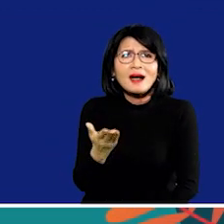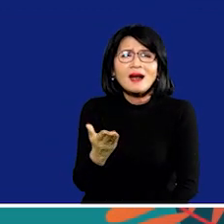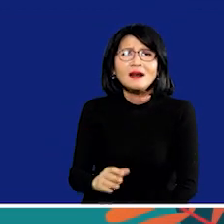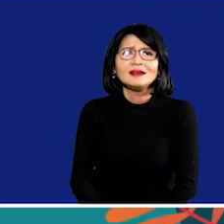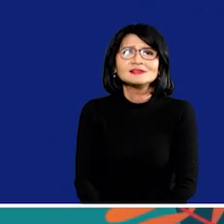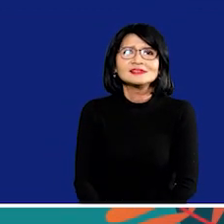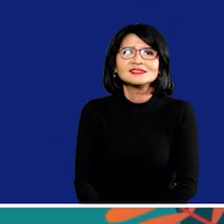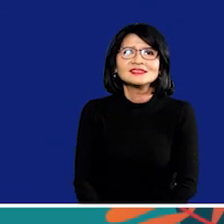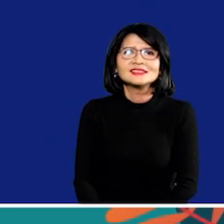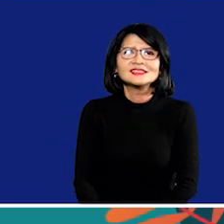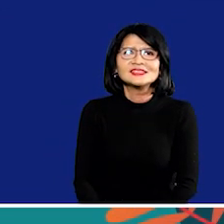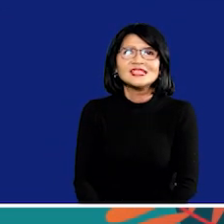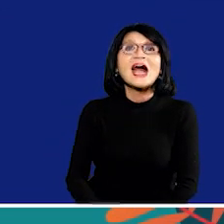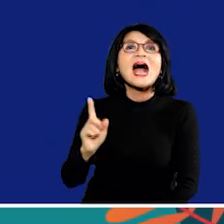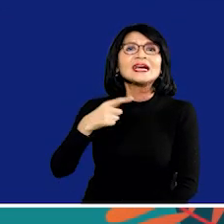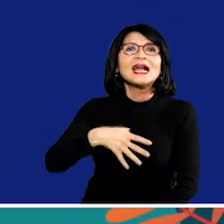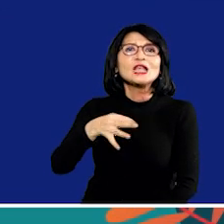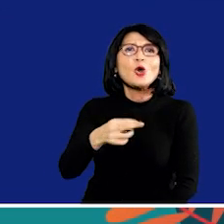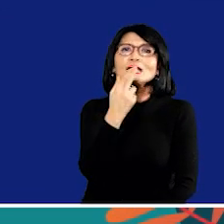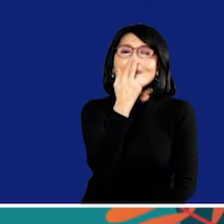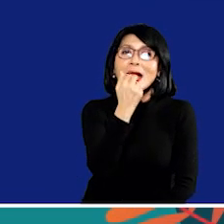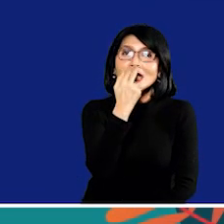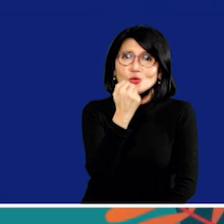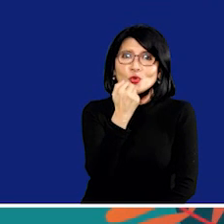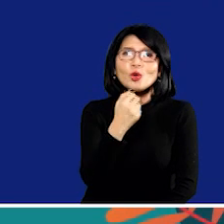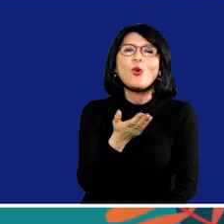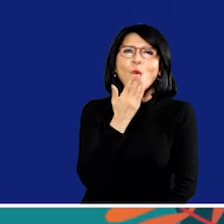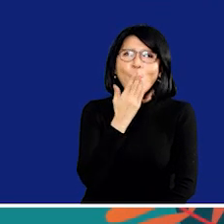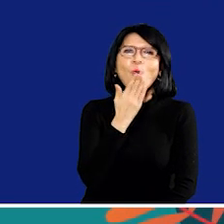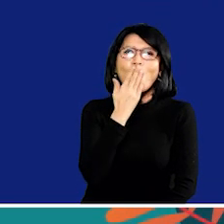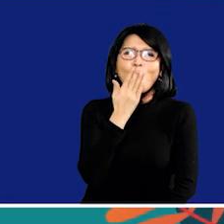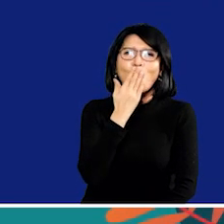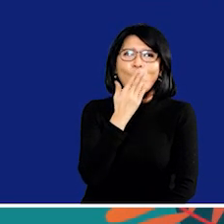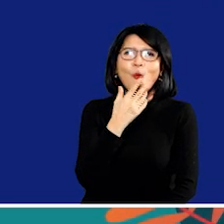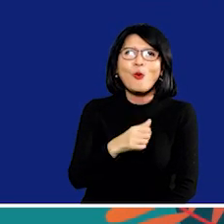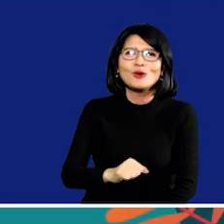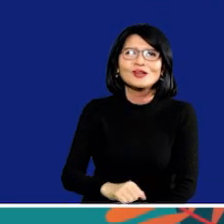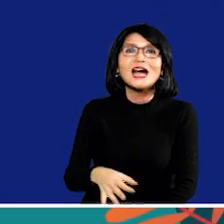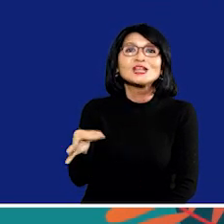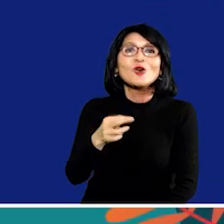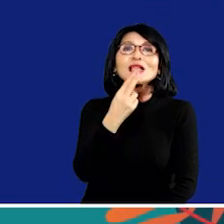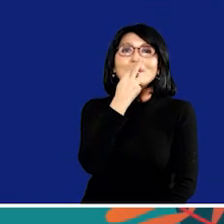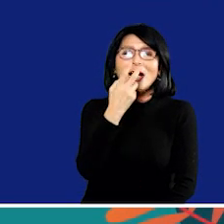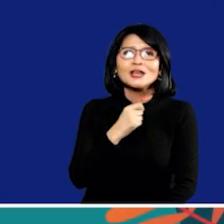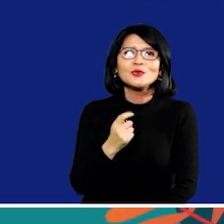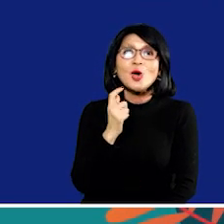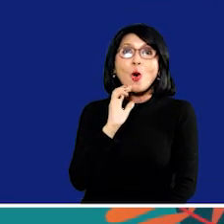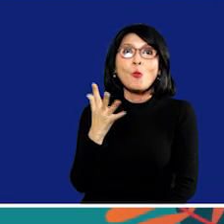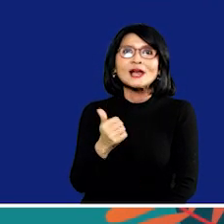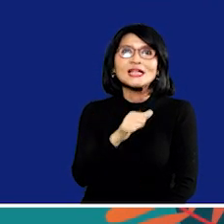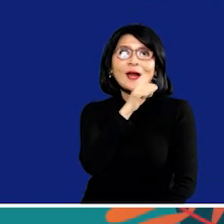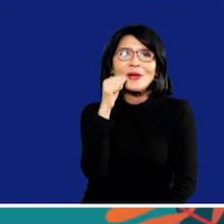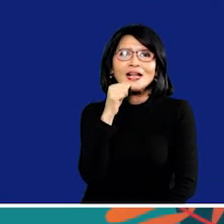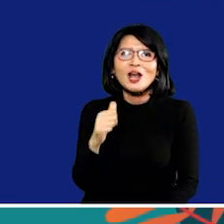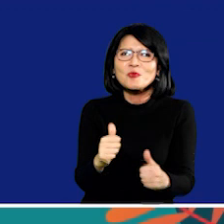lumpingnya? Ada di Bandung. Oh, ada di Bandung dapat kuda lumpingnya. Warna merah ya. Keren,